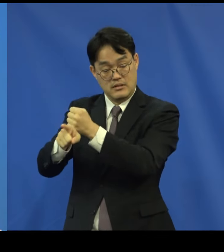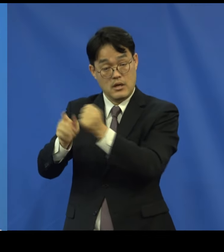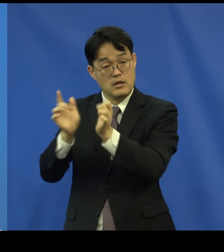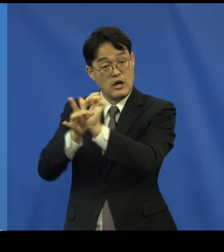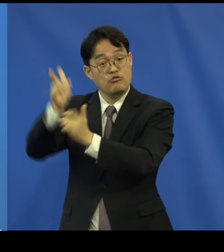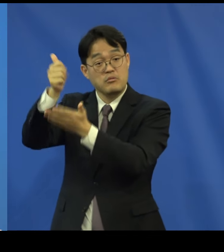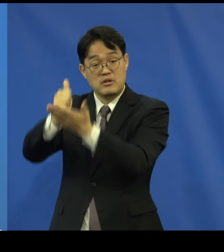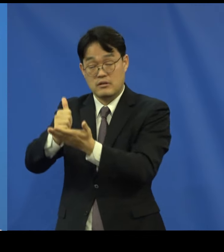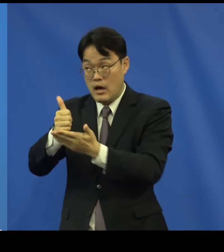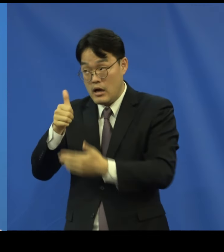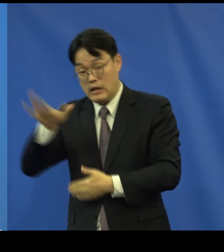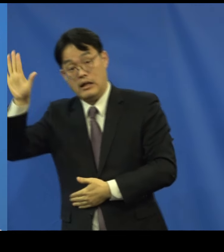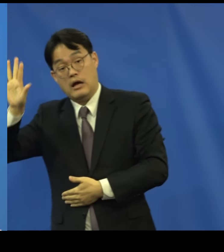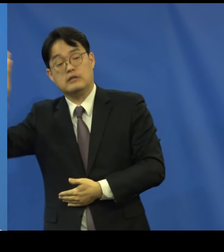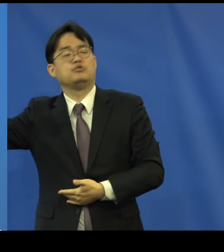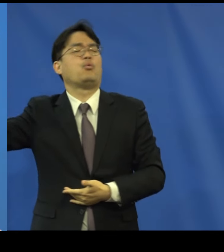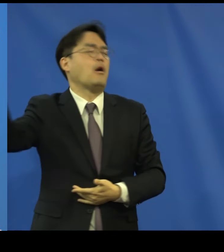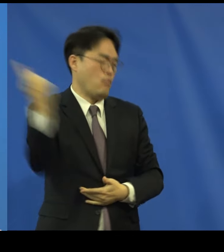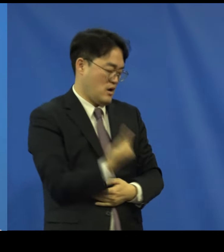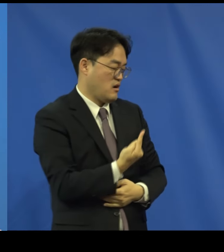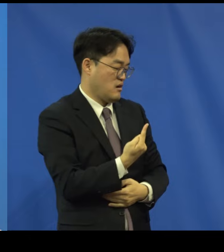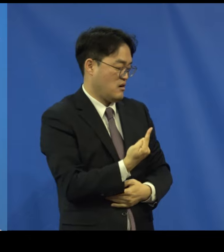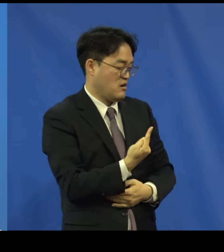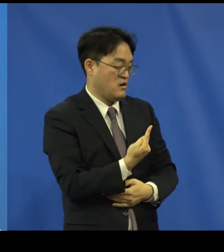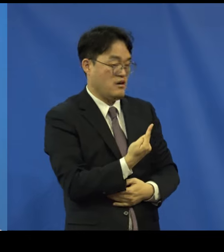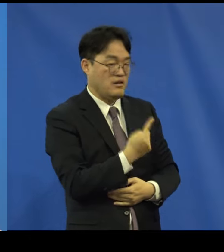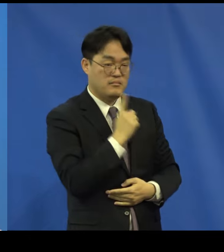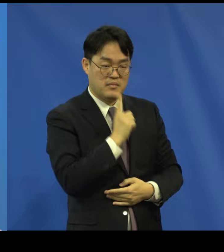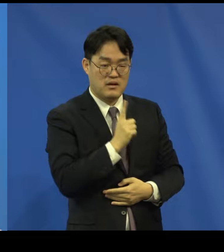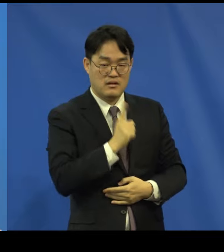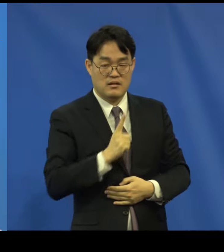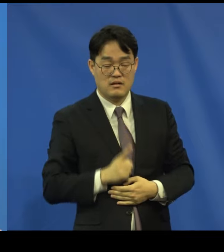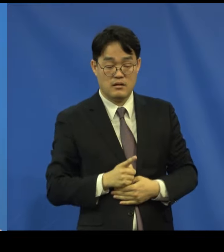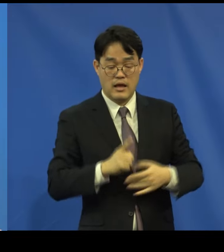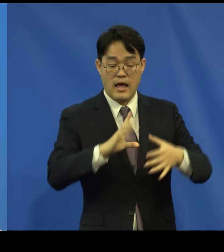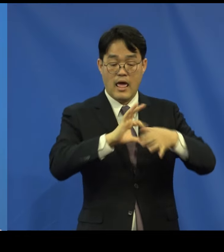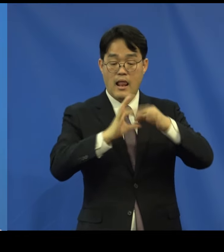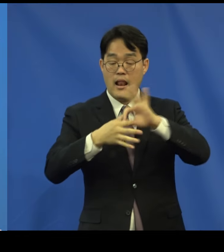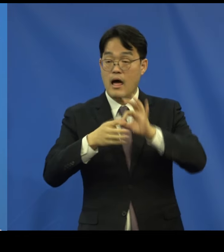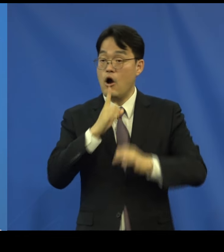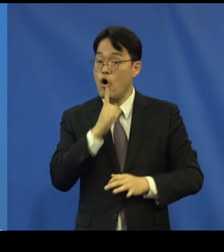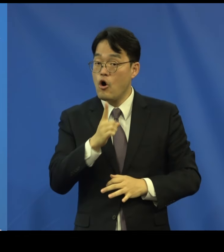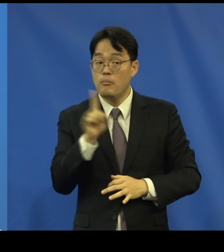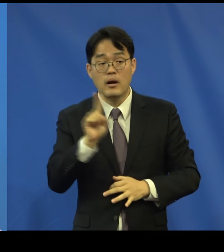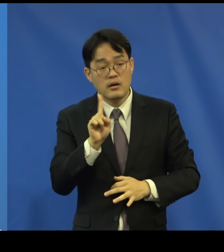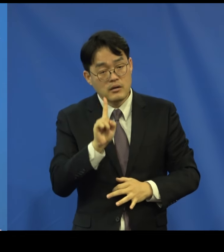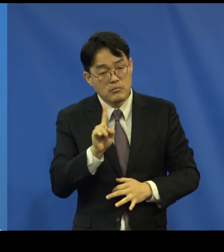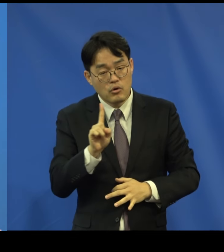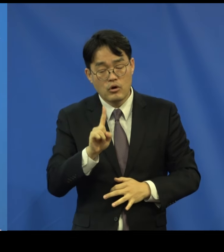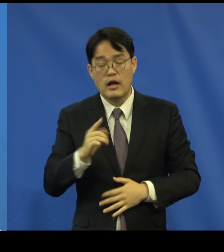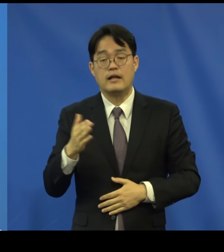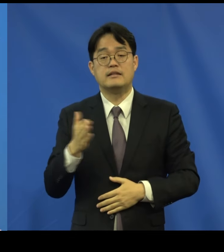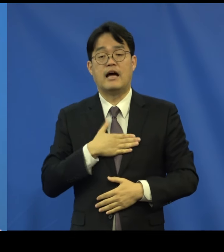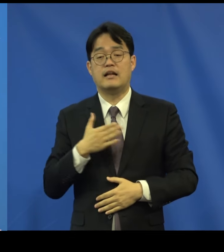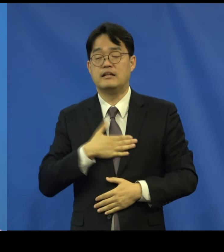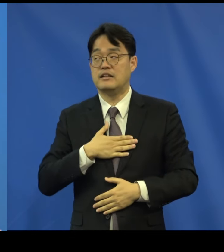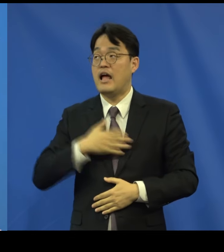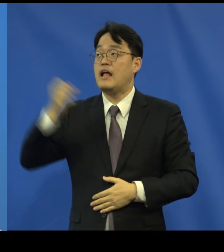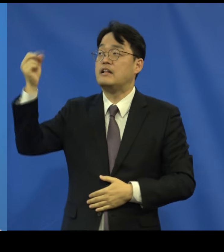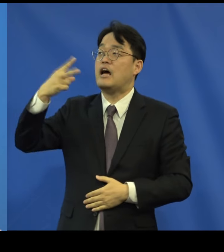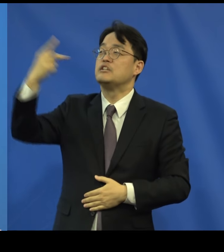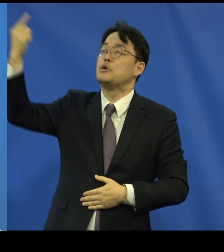데리러 오시겠다 역사, 내가 다시 와서 라는 이 헬라어 원문을 보면 나는 오고 있다 라는 현재형입니다. 오고